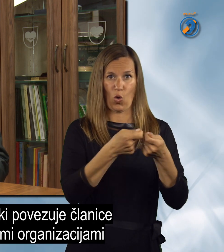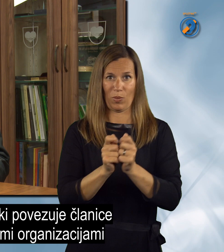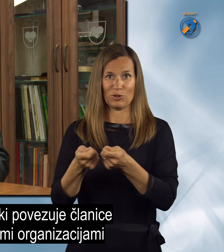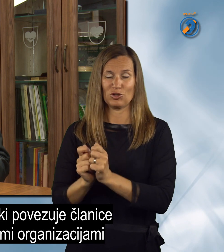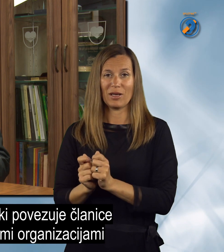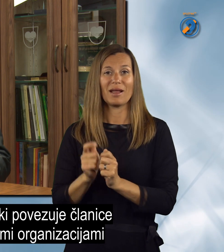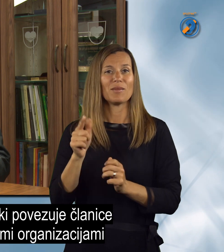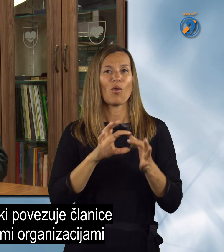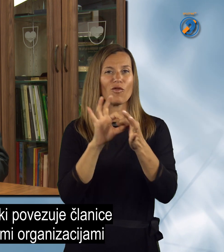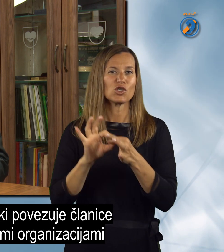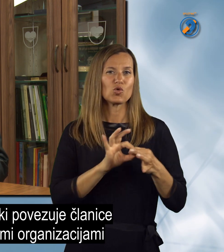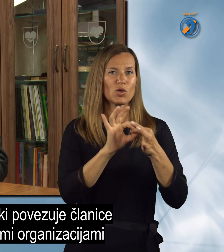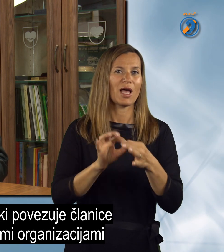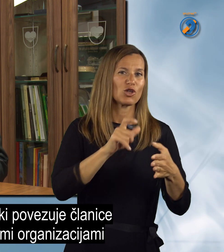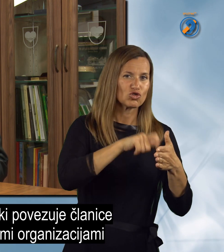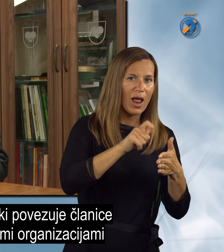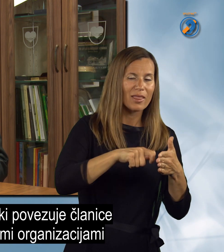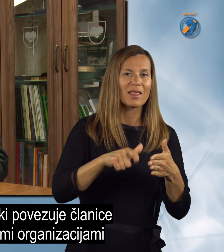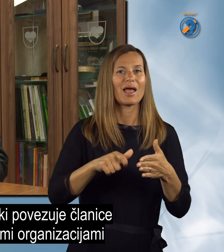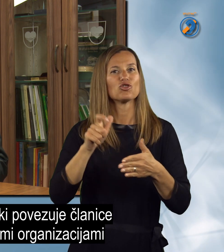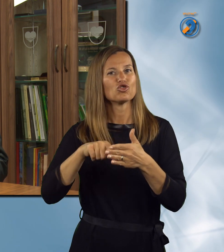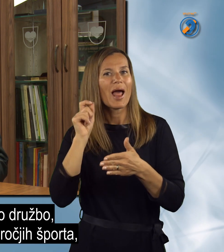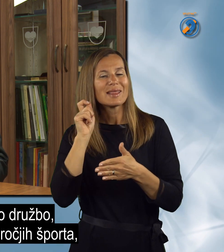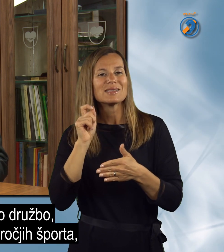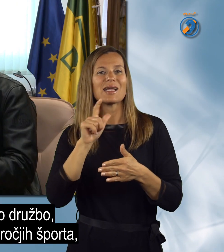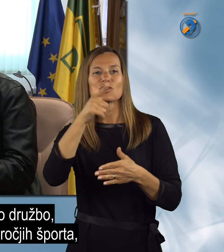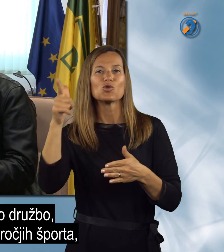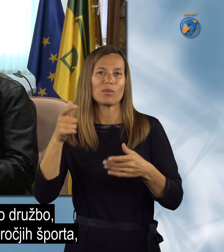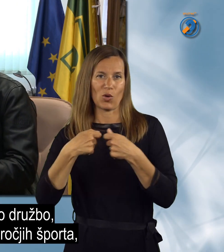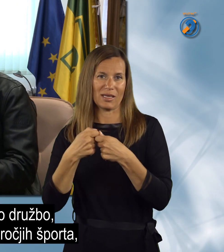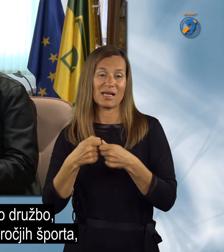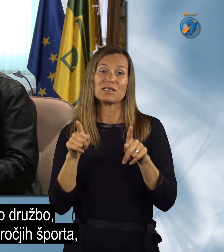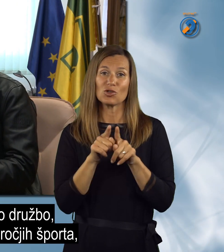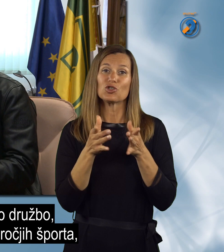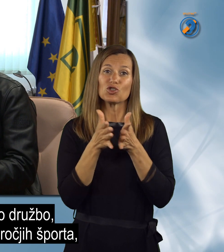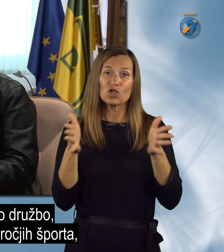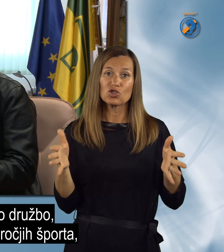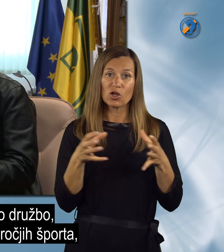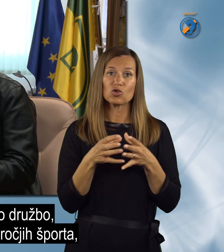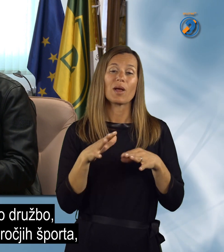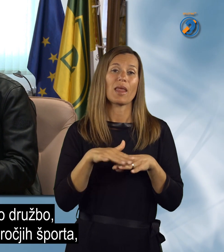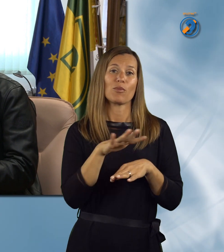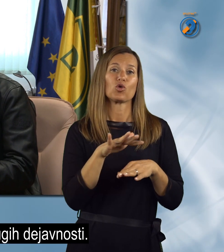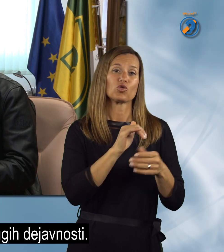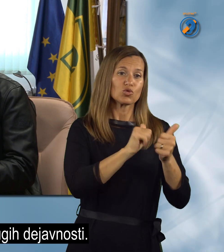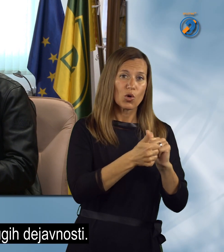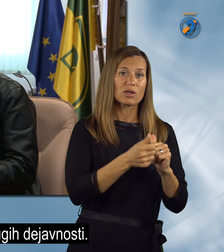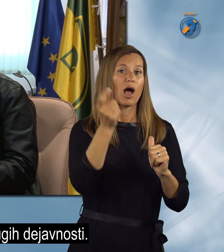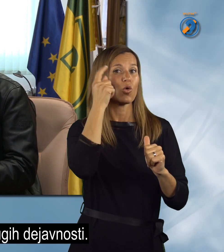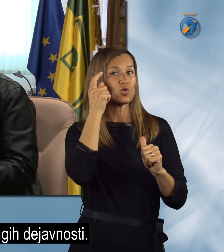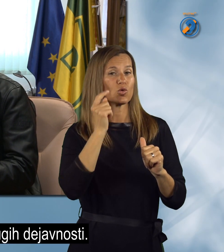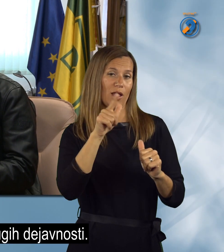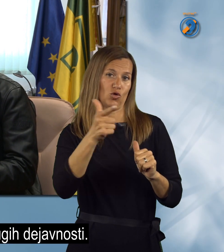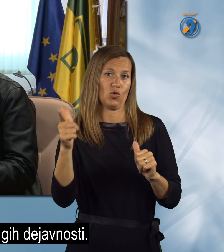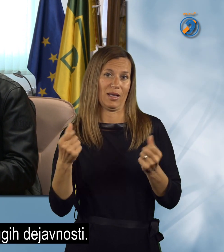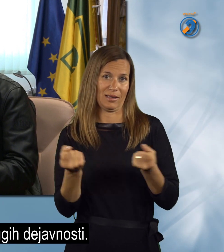ki povezuje članice in pa člane z ostalimi organizacijami ter širšo družbo tudi na področjih športa, kulture in